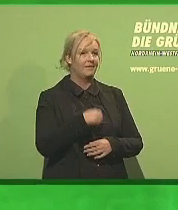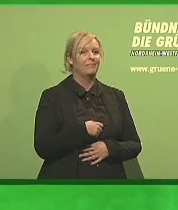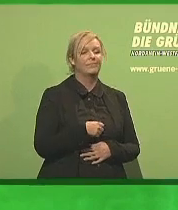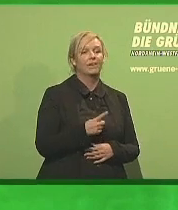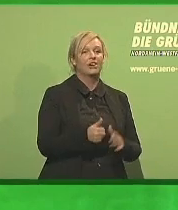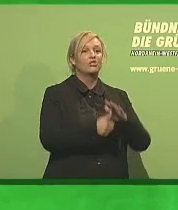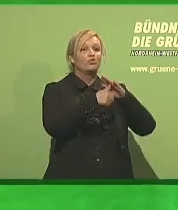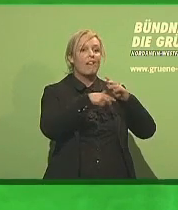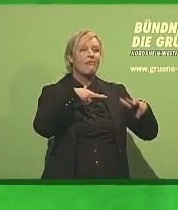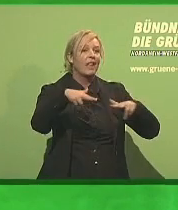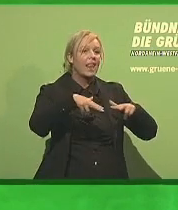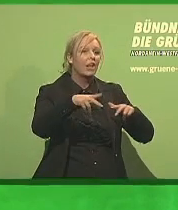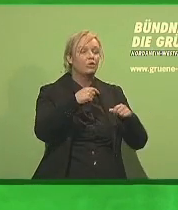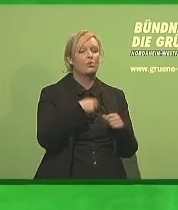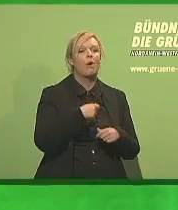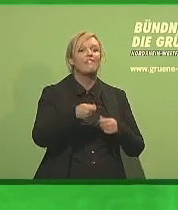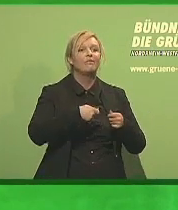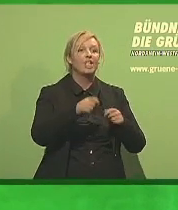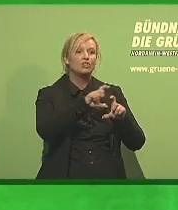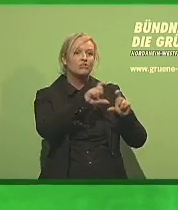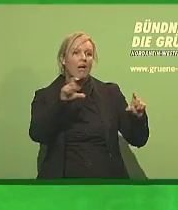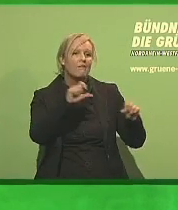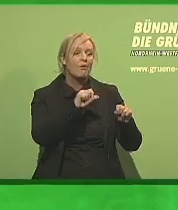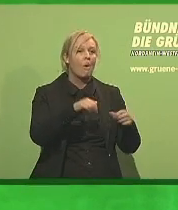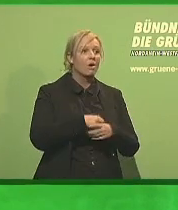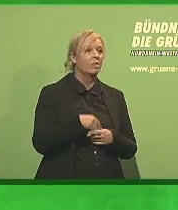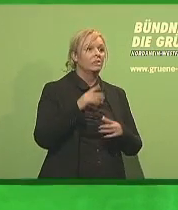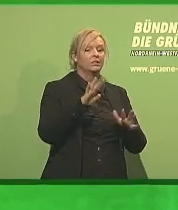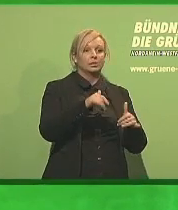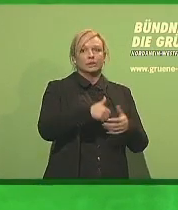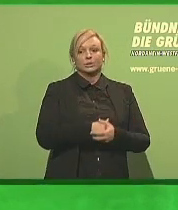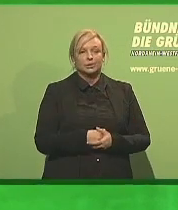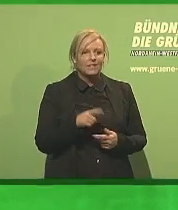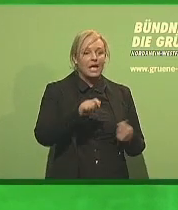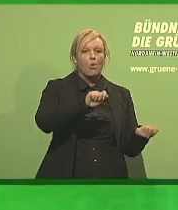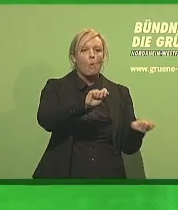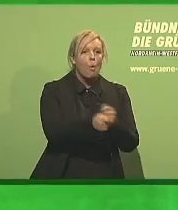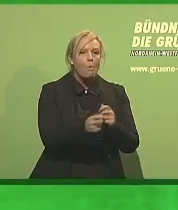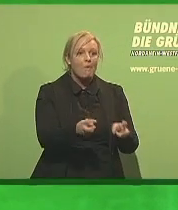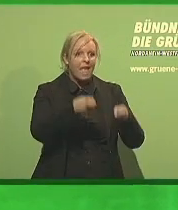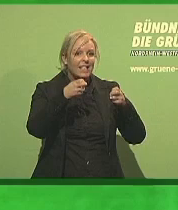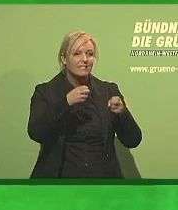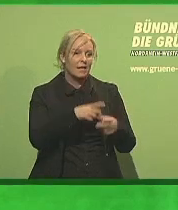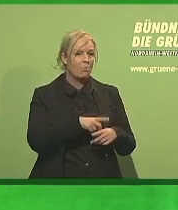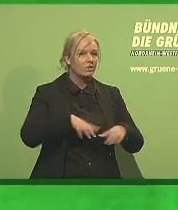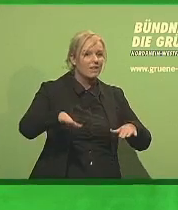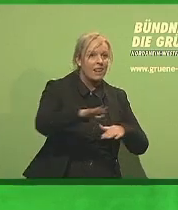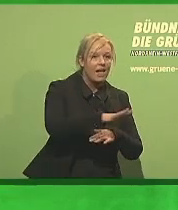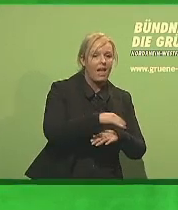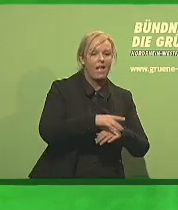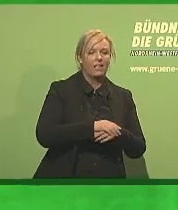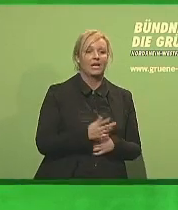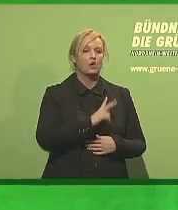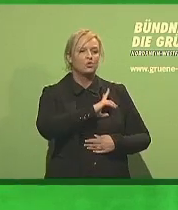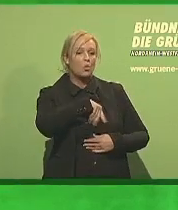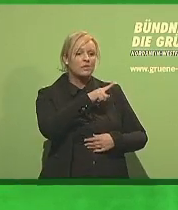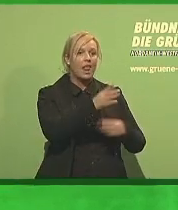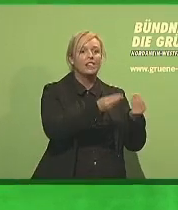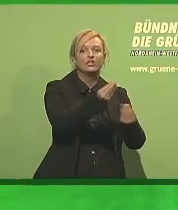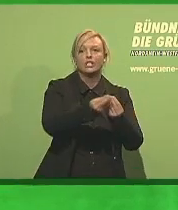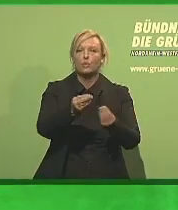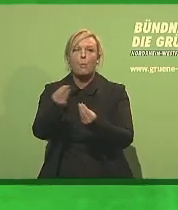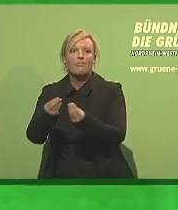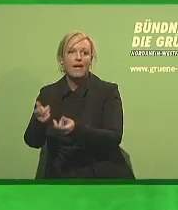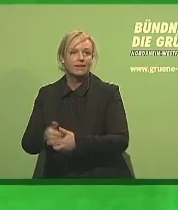von rot-grünen Umerziehungslagern, die bevorstehen, und die Bild-Zeitung von sozialistischer Umverteilung. Jetzt habe ich